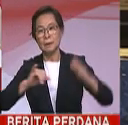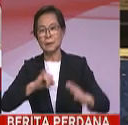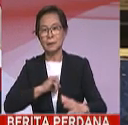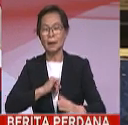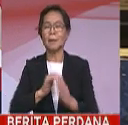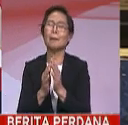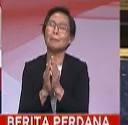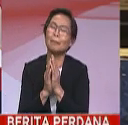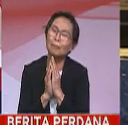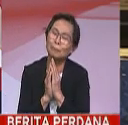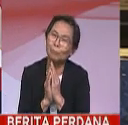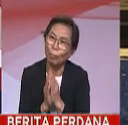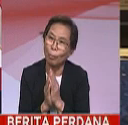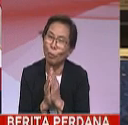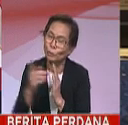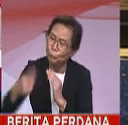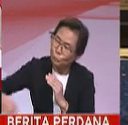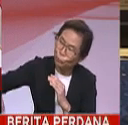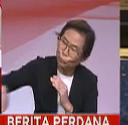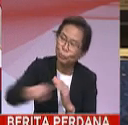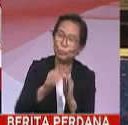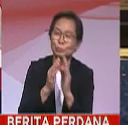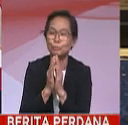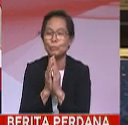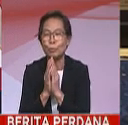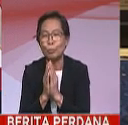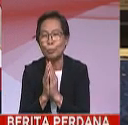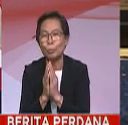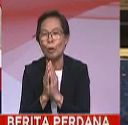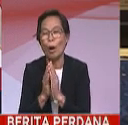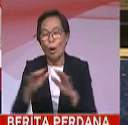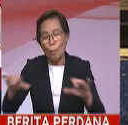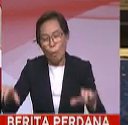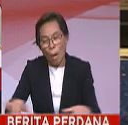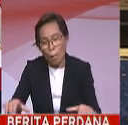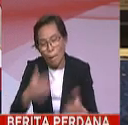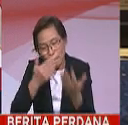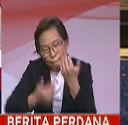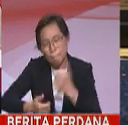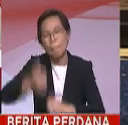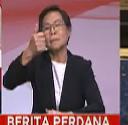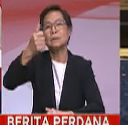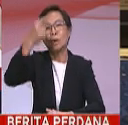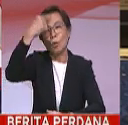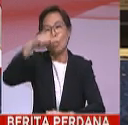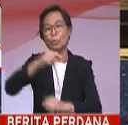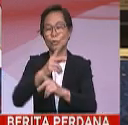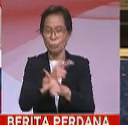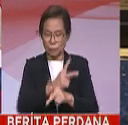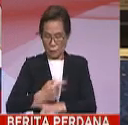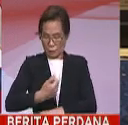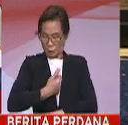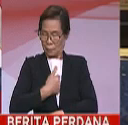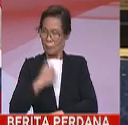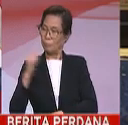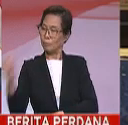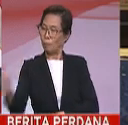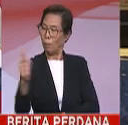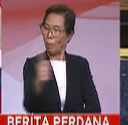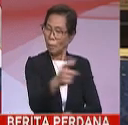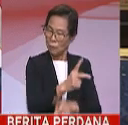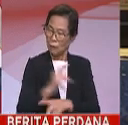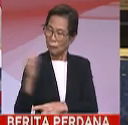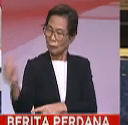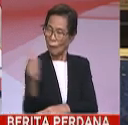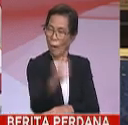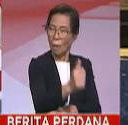juga memohon kepada anda semua untuk lakukan yang terbaik untuk melindungi diri masing-masing,